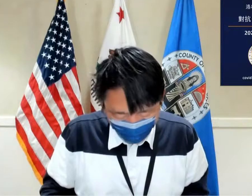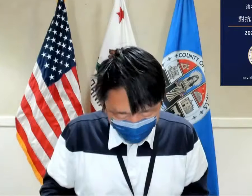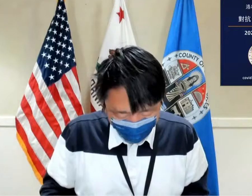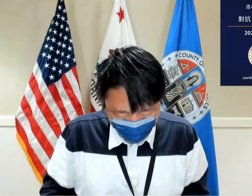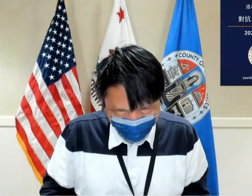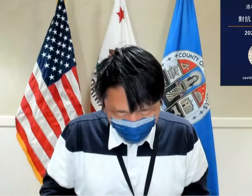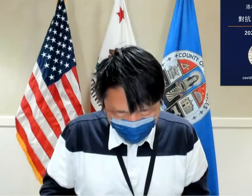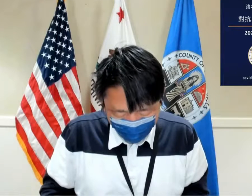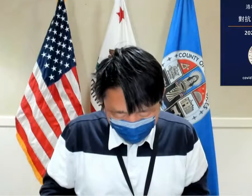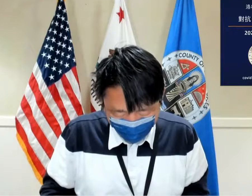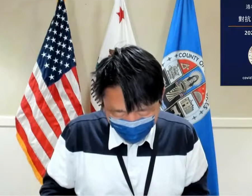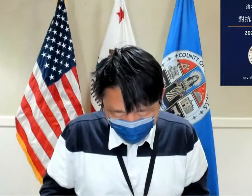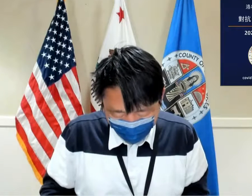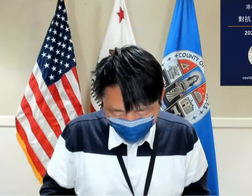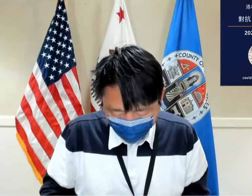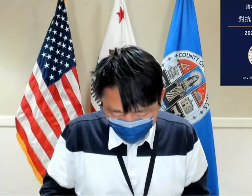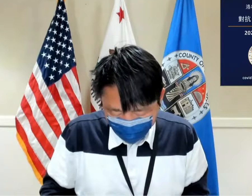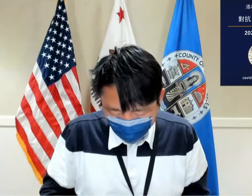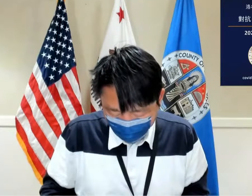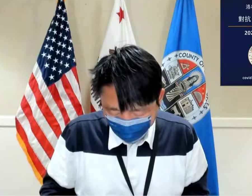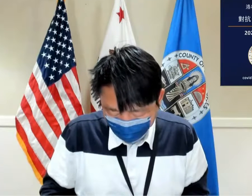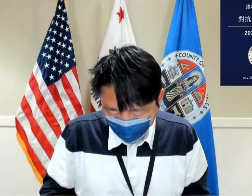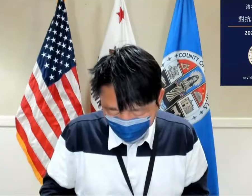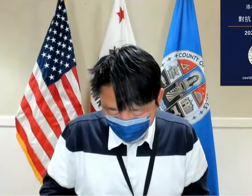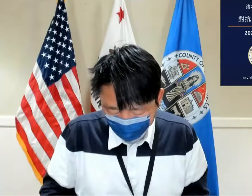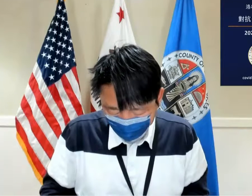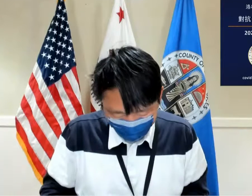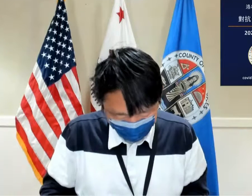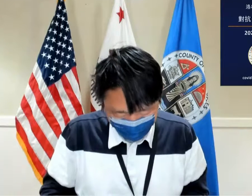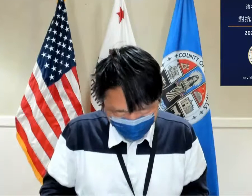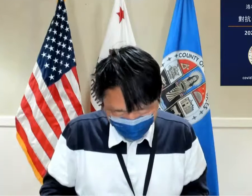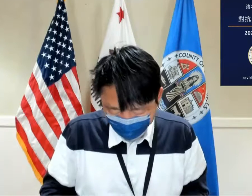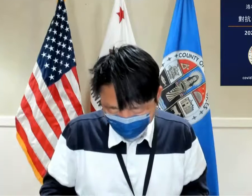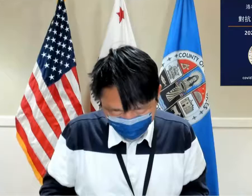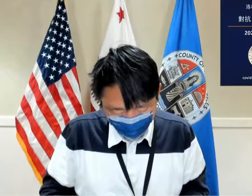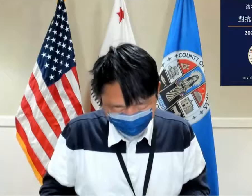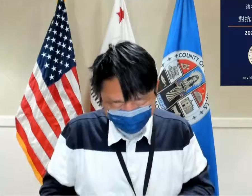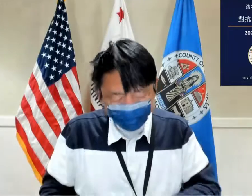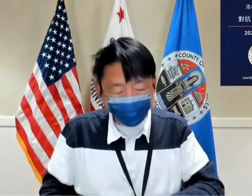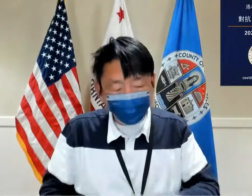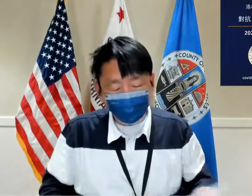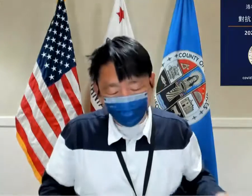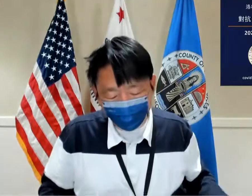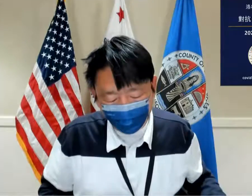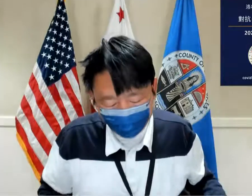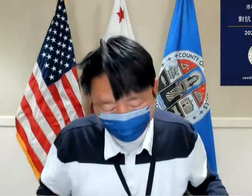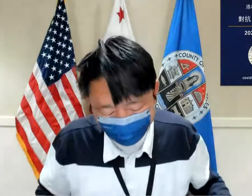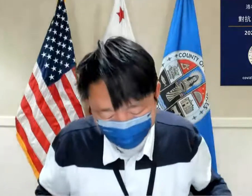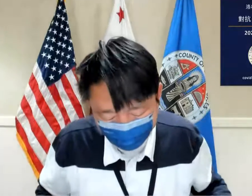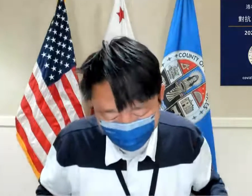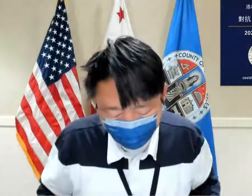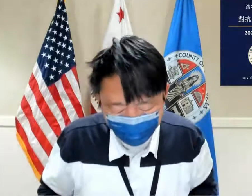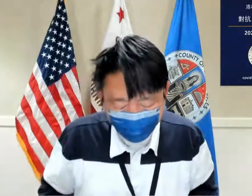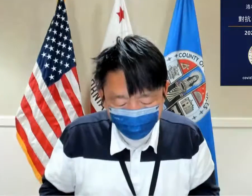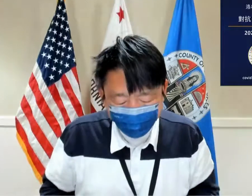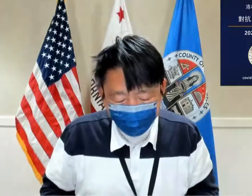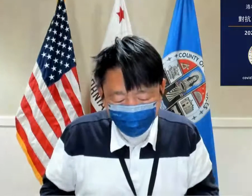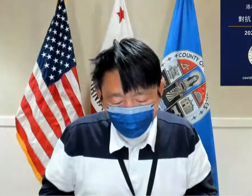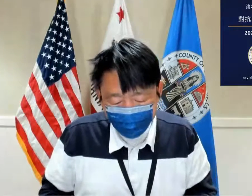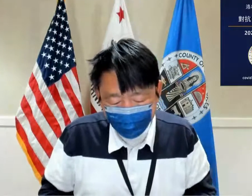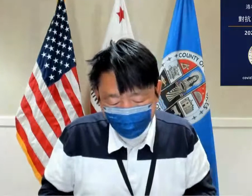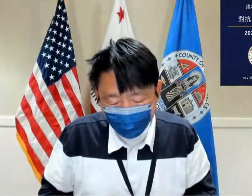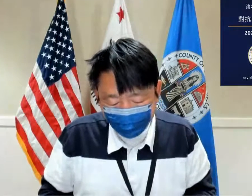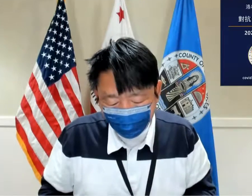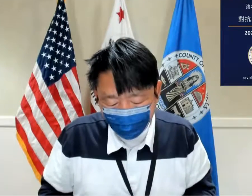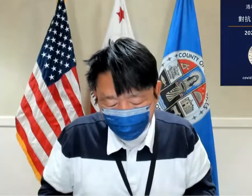团队将会与南顿医疗一道将其接种资料传送到州政府的 MyTurn 平台。